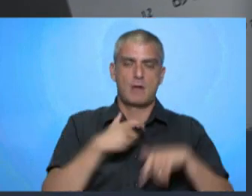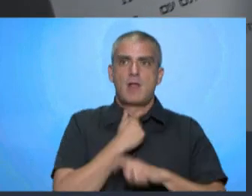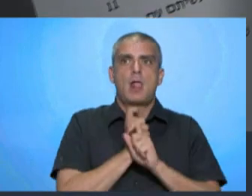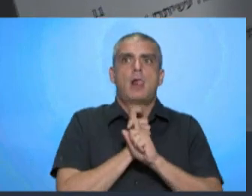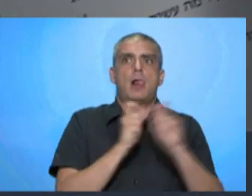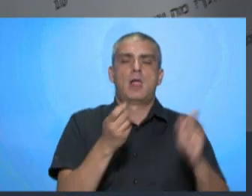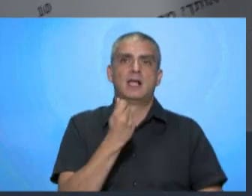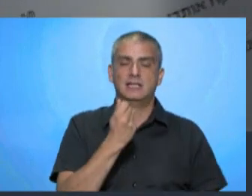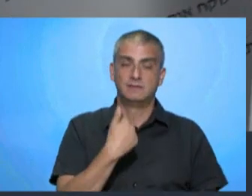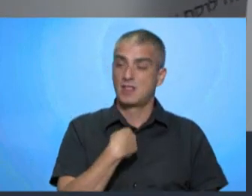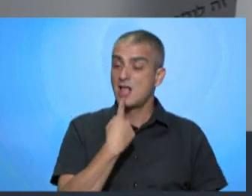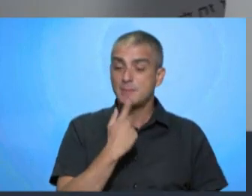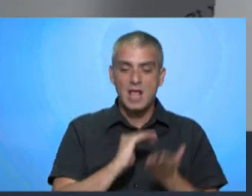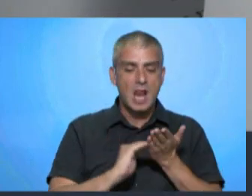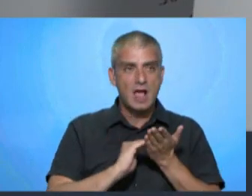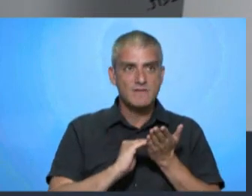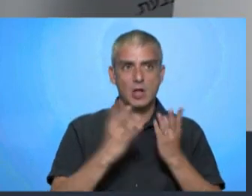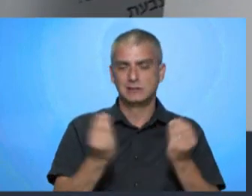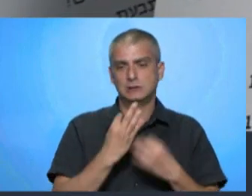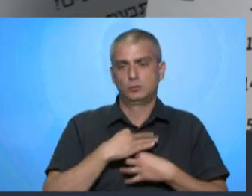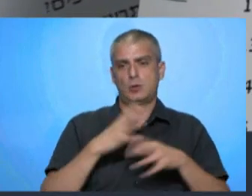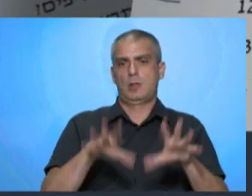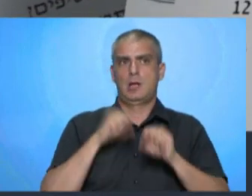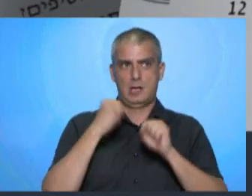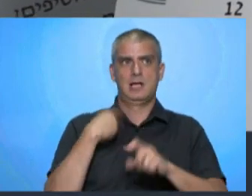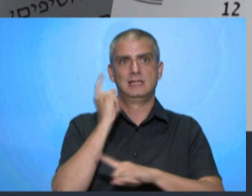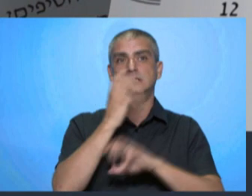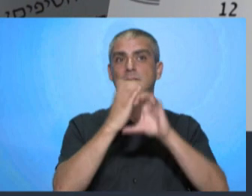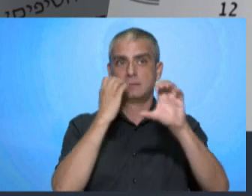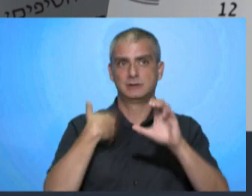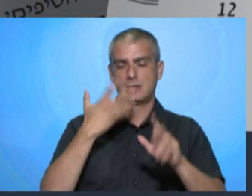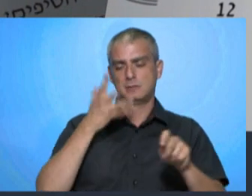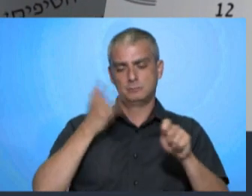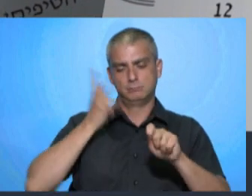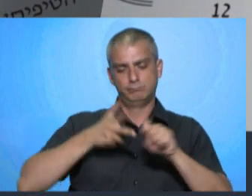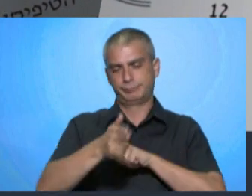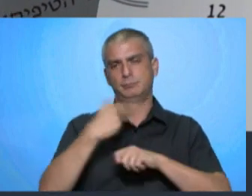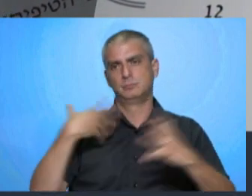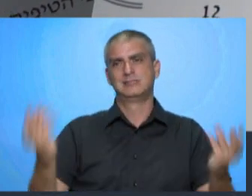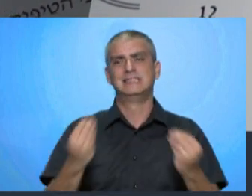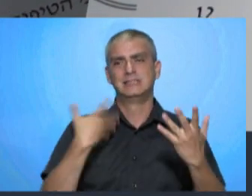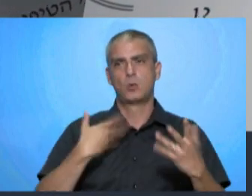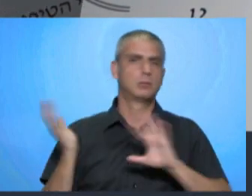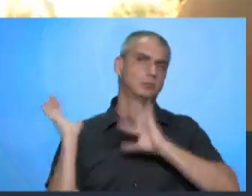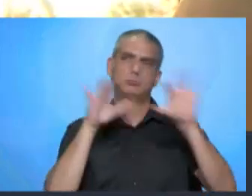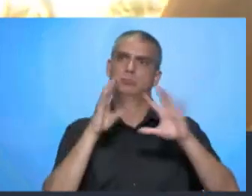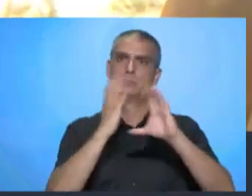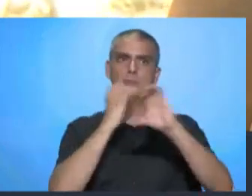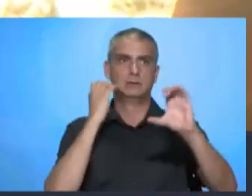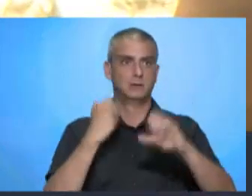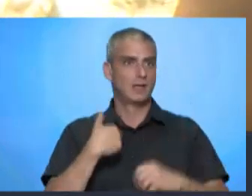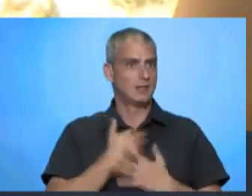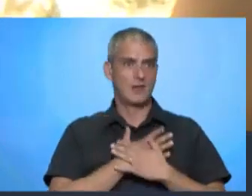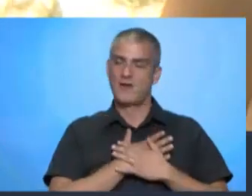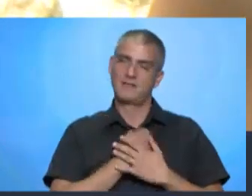כסף. אמרתי שלפחות אקח את הציוד שלי. הזמנתי מסעית, חתכנו את המנעול, העמסתי את הציוד שלי על המסעית. אני אוהבת